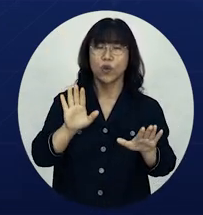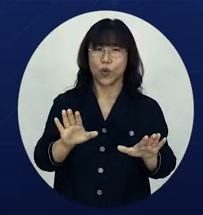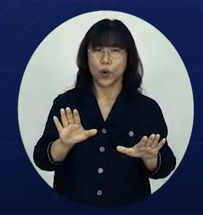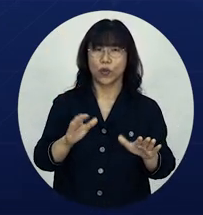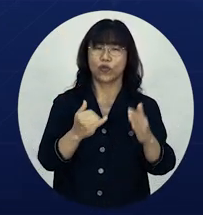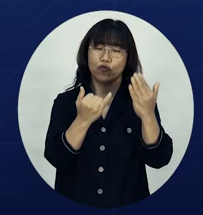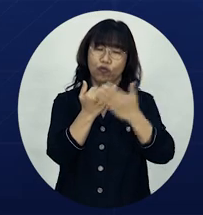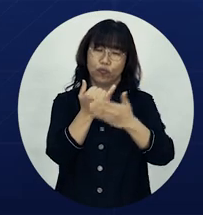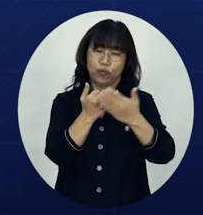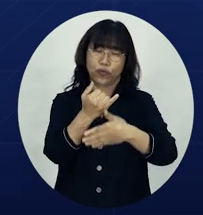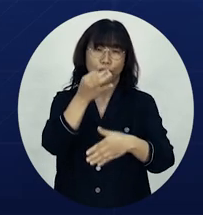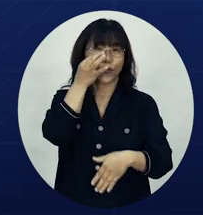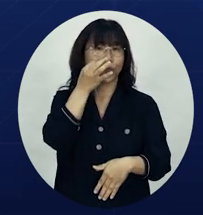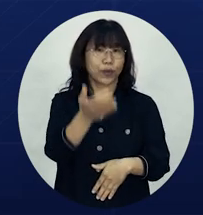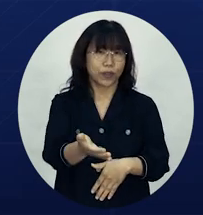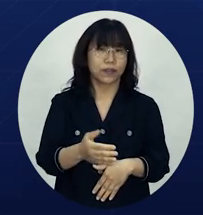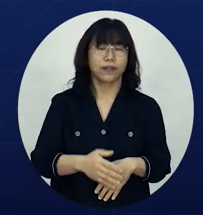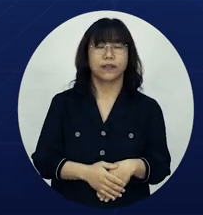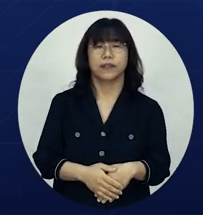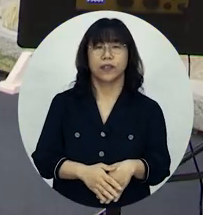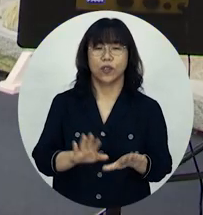유투브 채널을 통해 방송됩니다